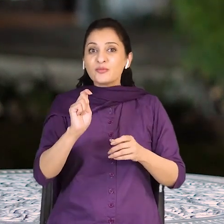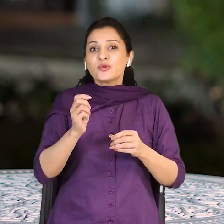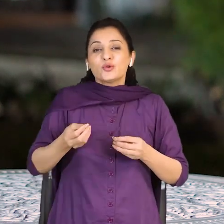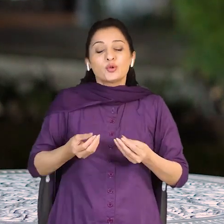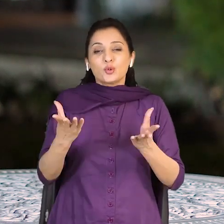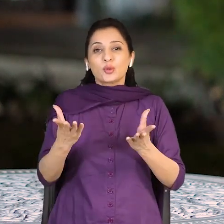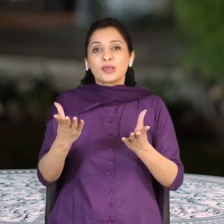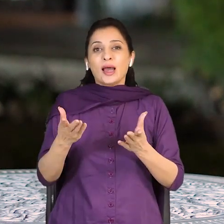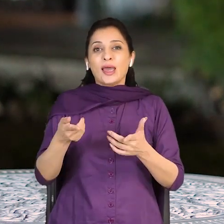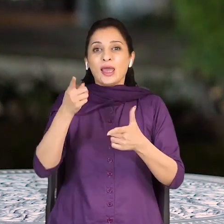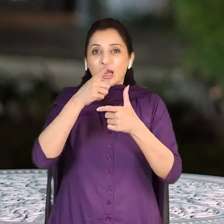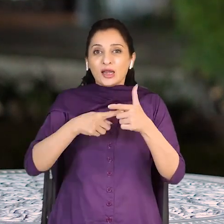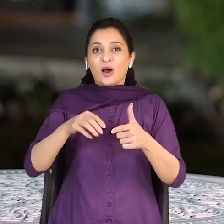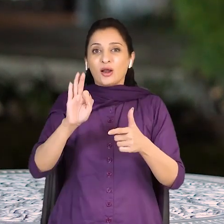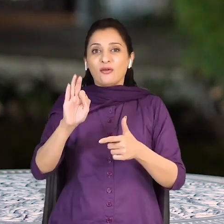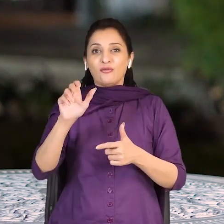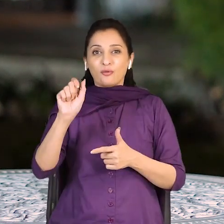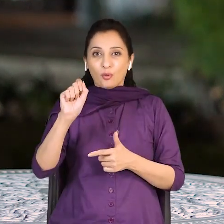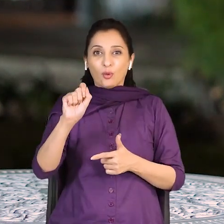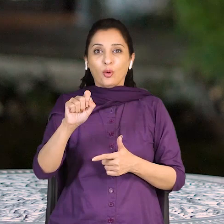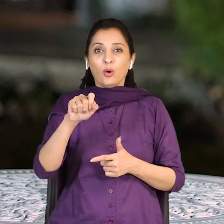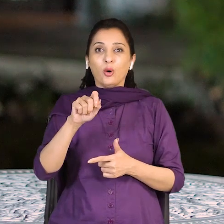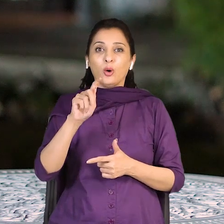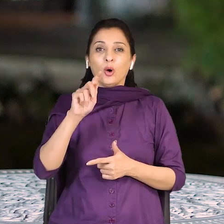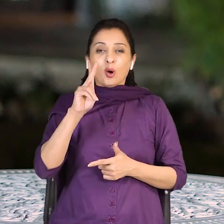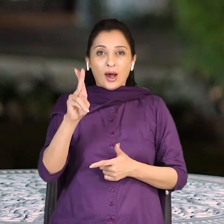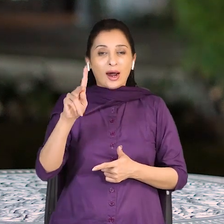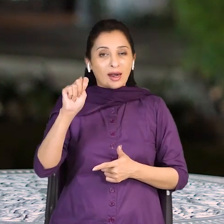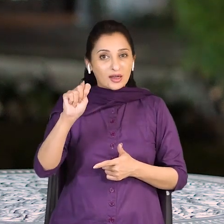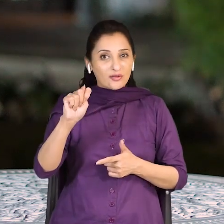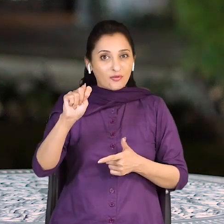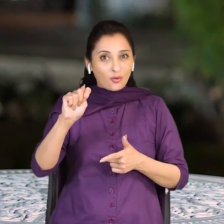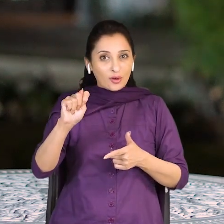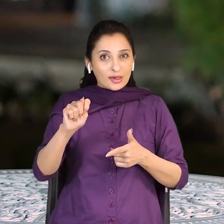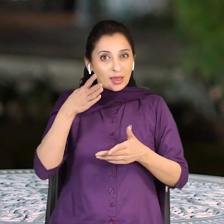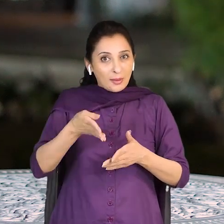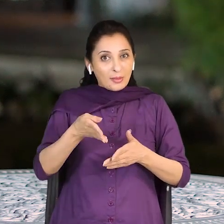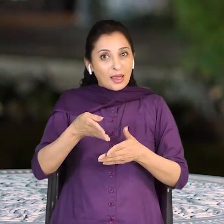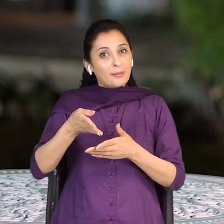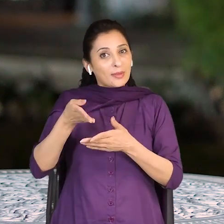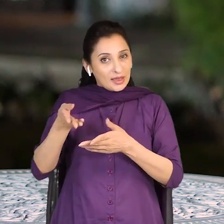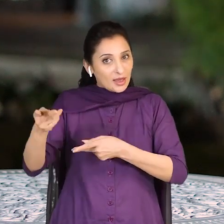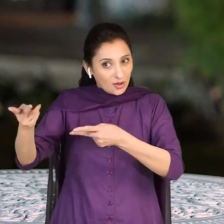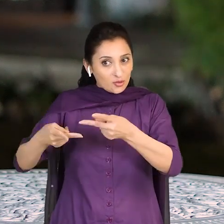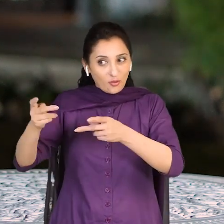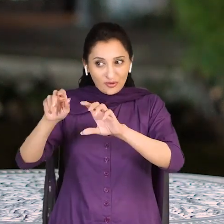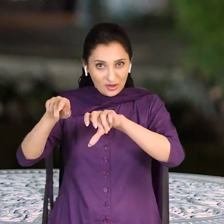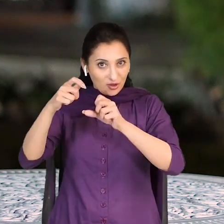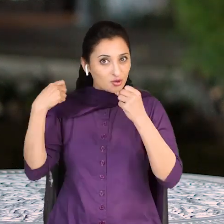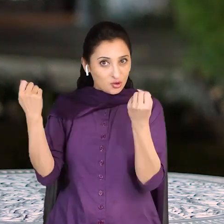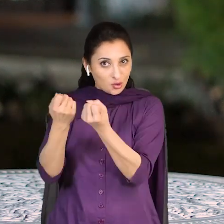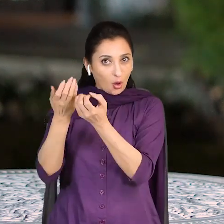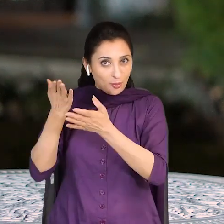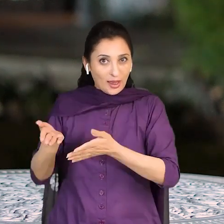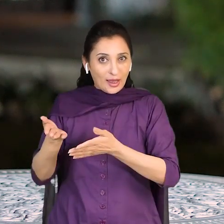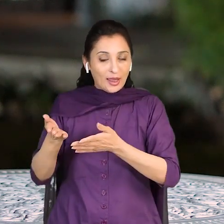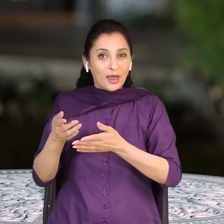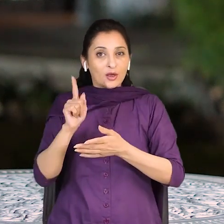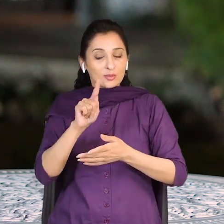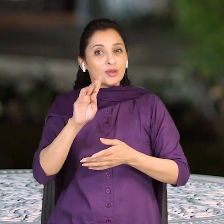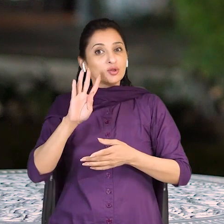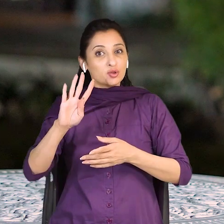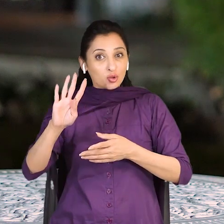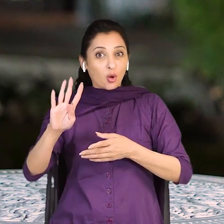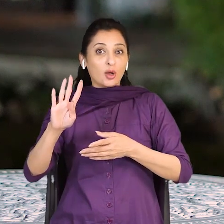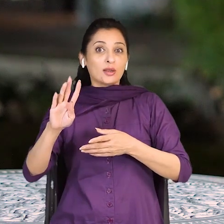में तो राइट साइड पर आती है बिल्कुल पोस्टन गेट के पास सोवेनिर शॉप। और इसमें तकरीबन हमारे पास 14